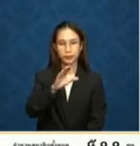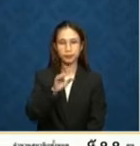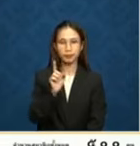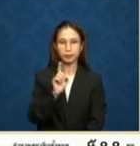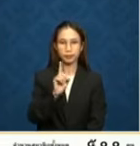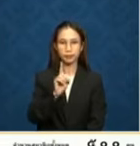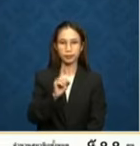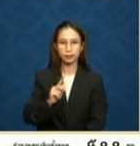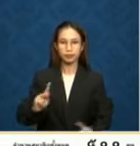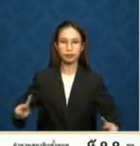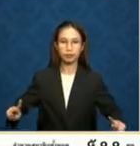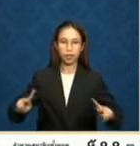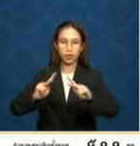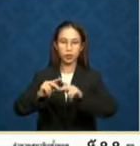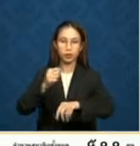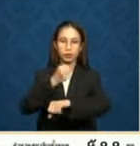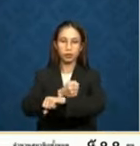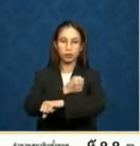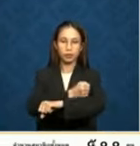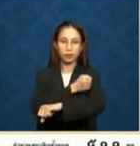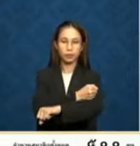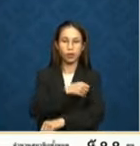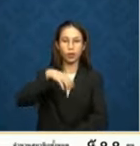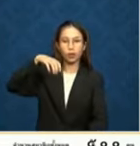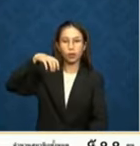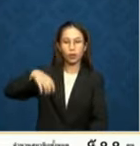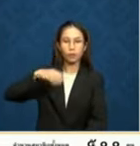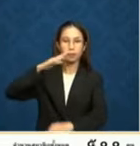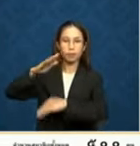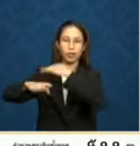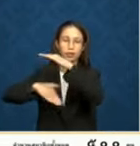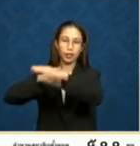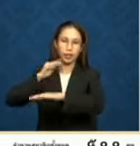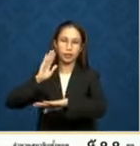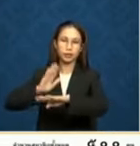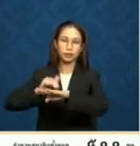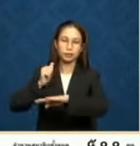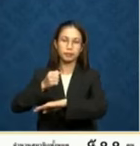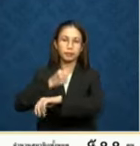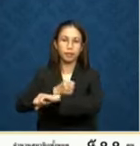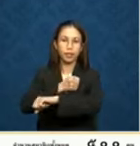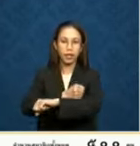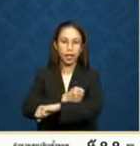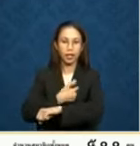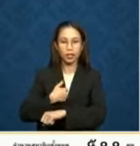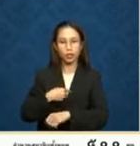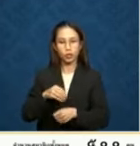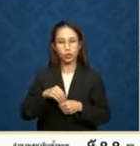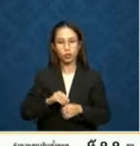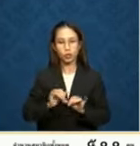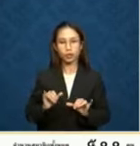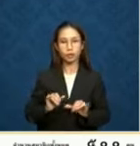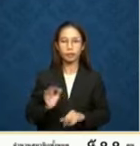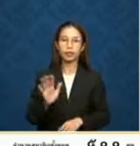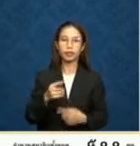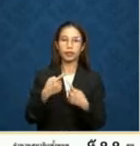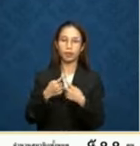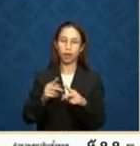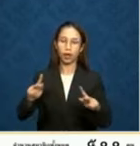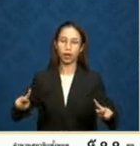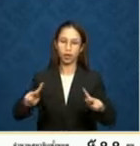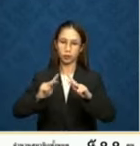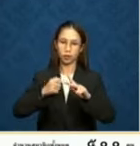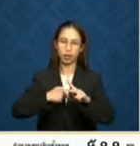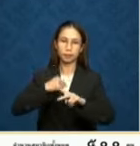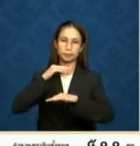งแงงานโดยคมพัฒนาฝีมือแงงานเราไม่ได้น่งนอนใจโดยกระสวงแงงานเราก็ได้อย่ที่